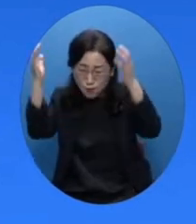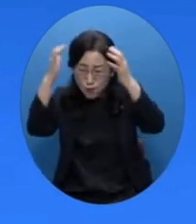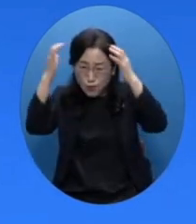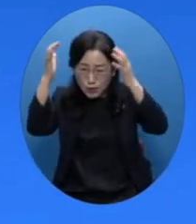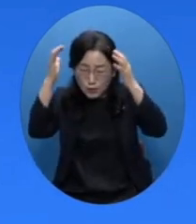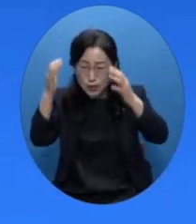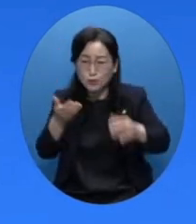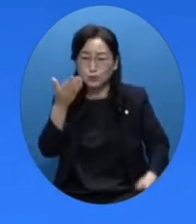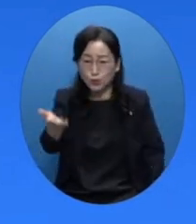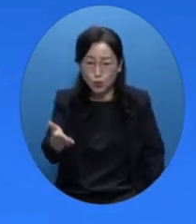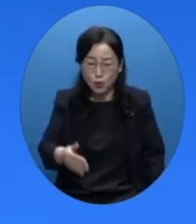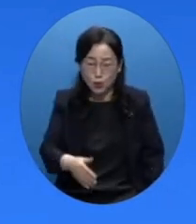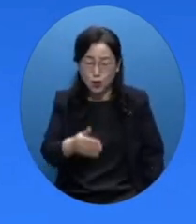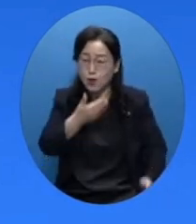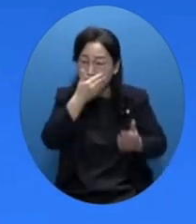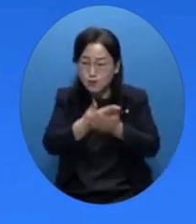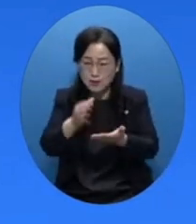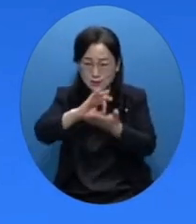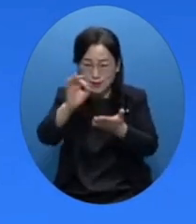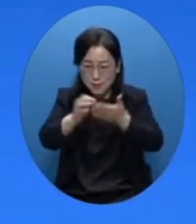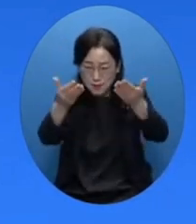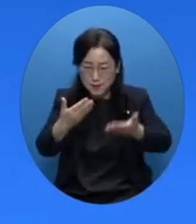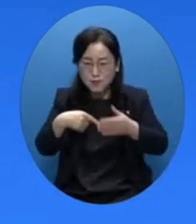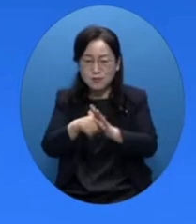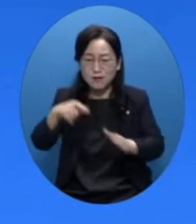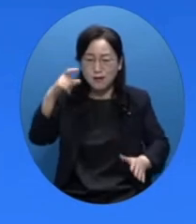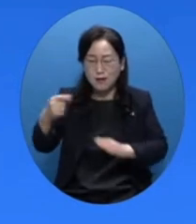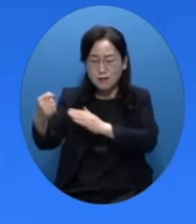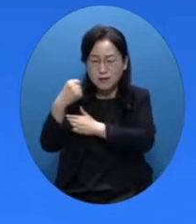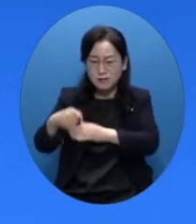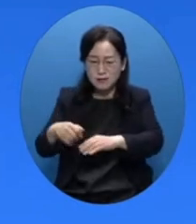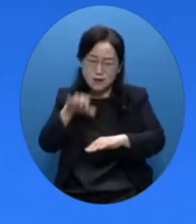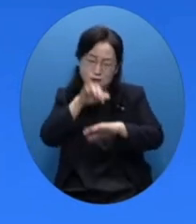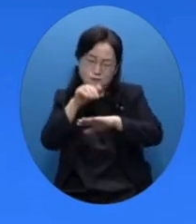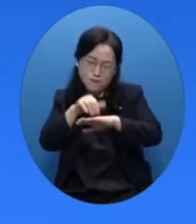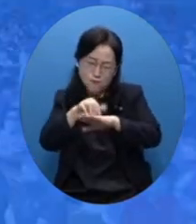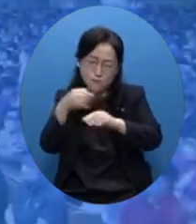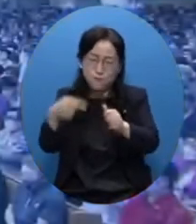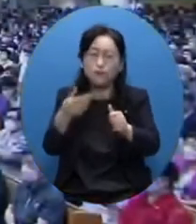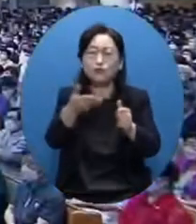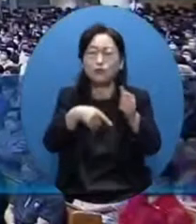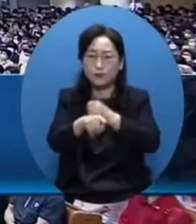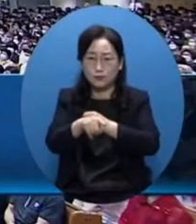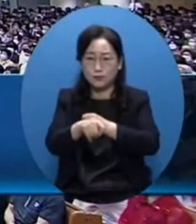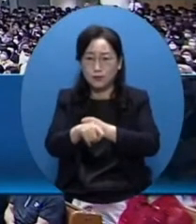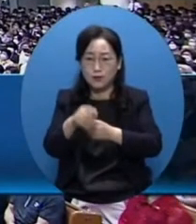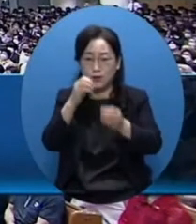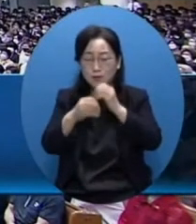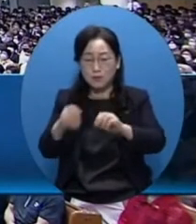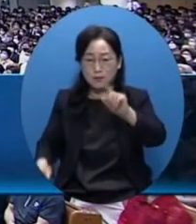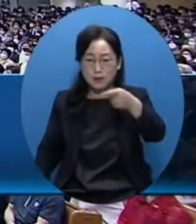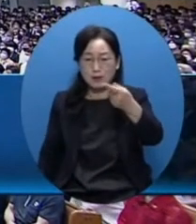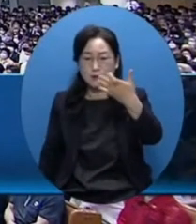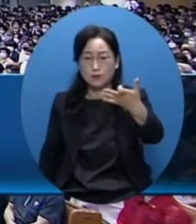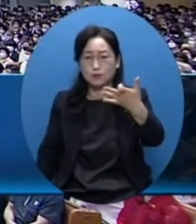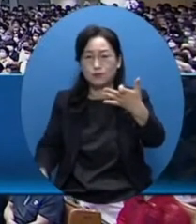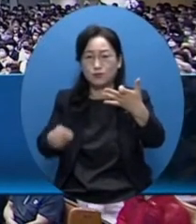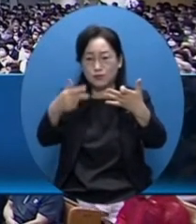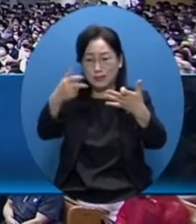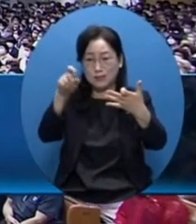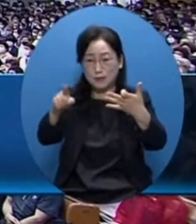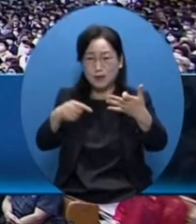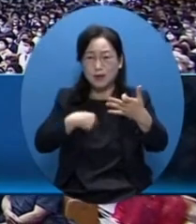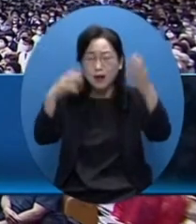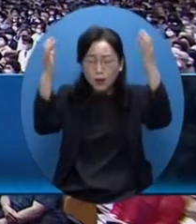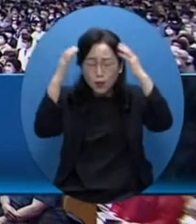쓰임 밖에서 더 강한 훈련을 받게 되는 것입니다 시편 기자가 고백했습니다 119편 71 자리입니다 권한 단 것이